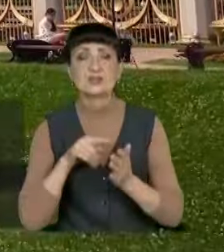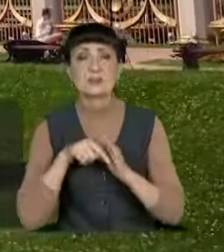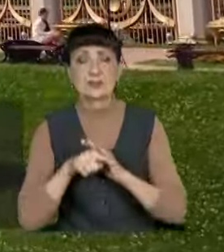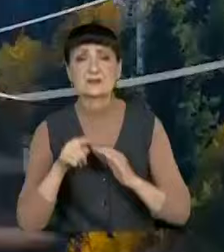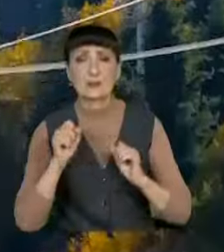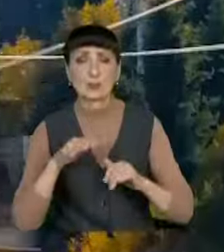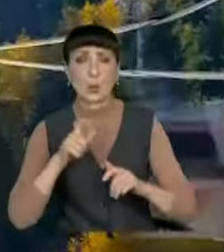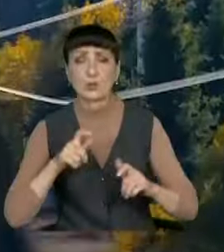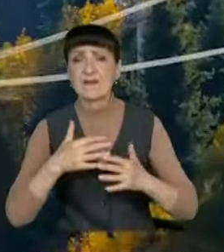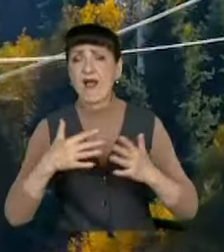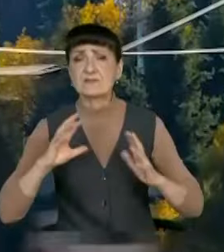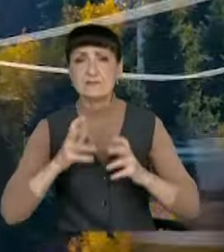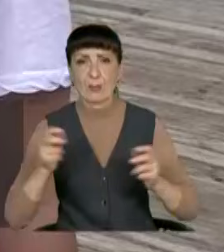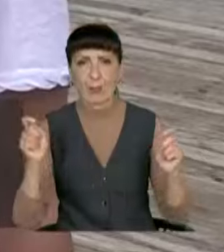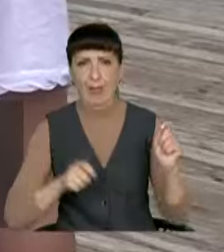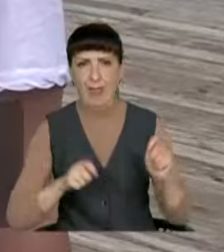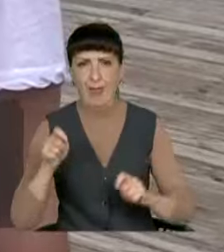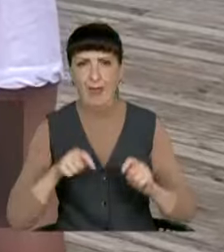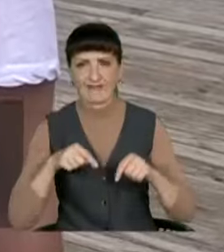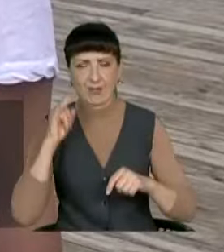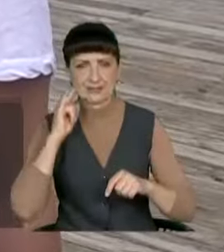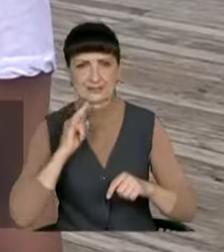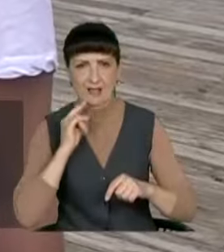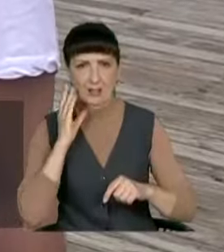привлекает людей со всего мира.